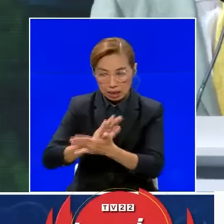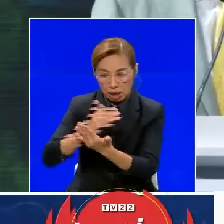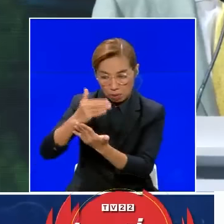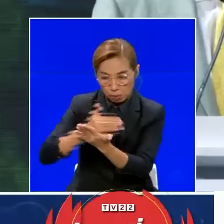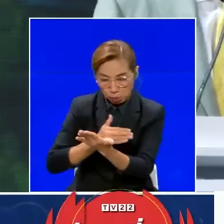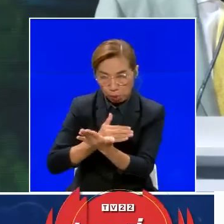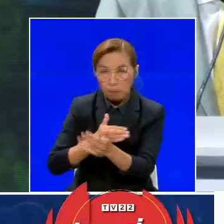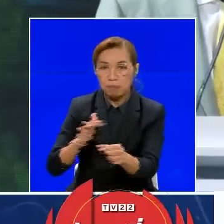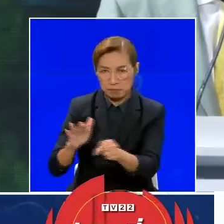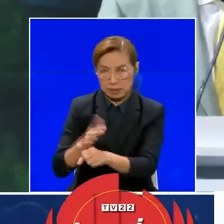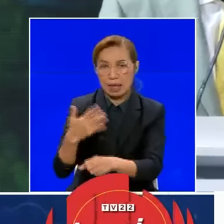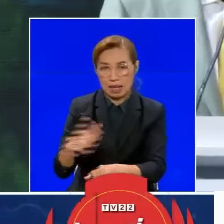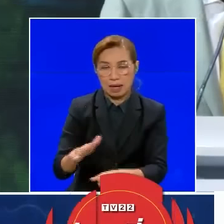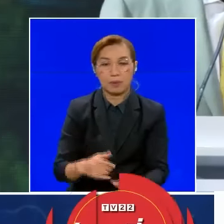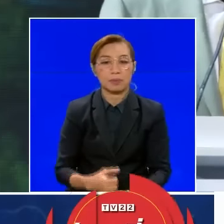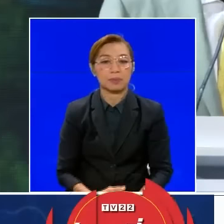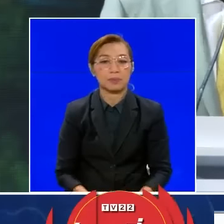แล้วค่ะ